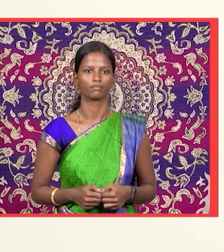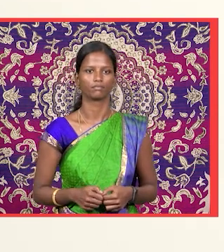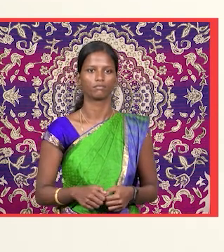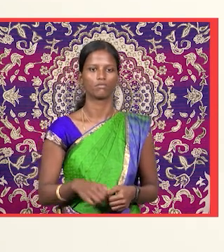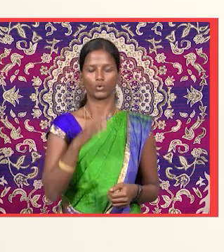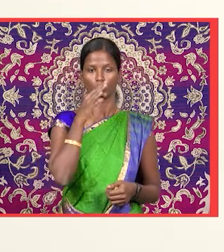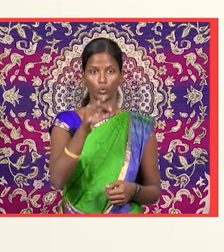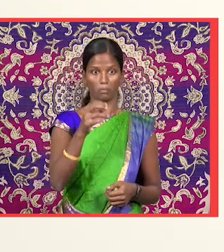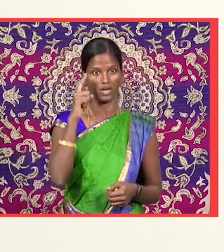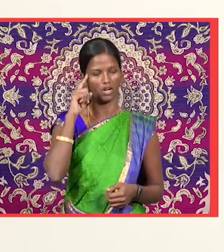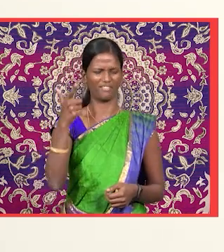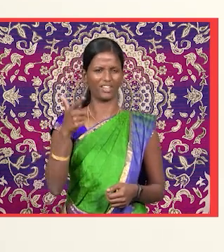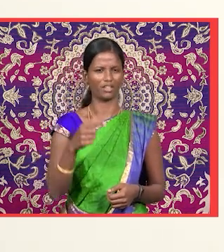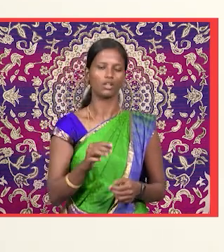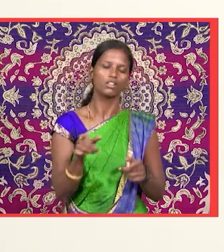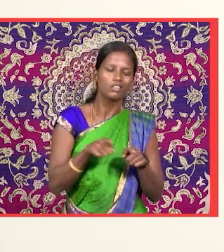எடுத்துக்கலாம்.